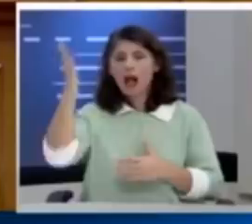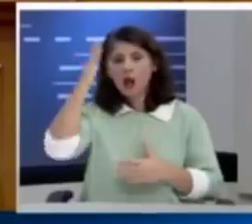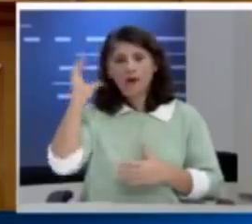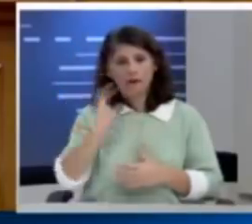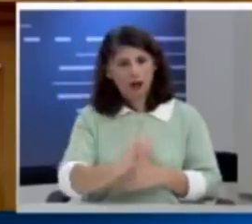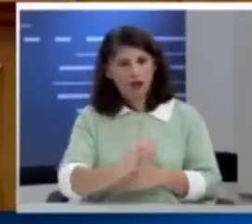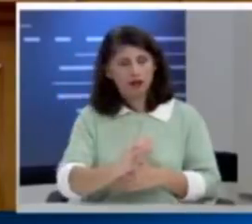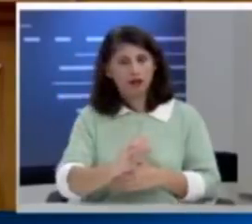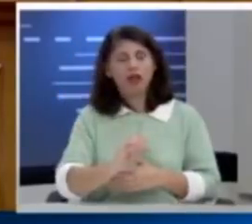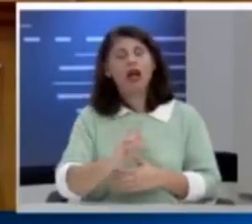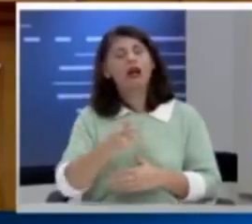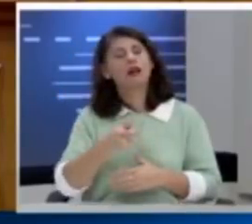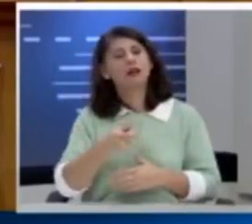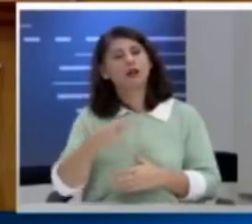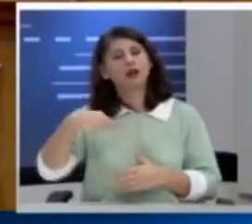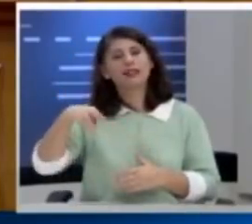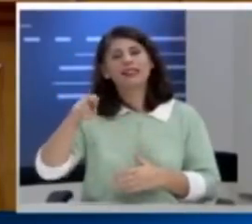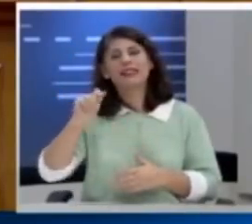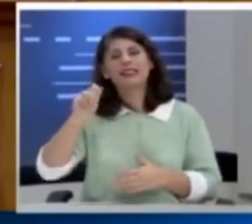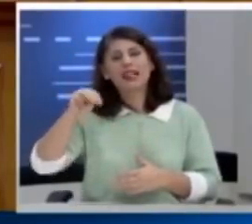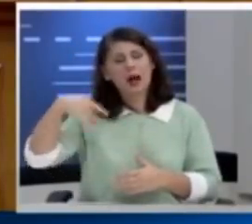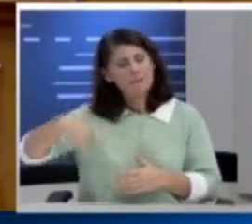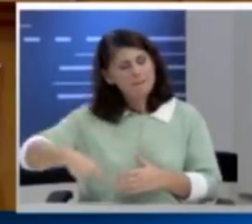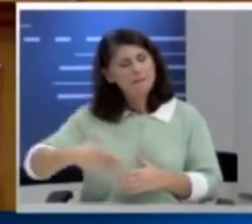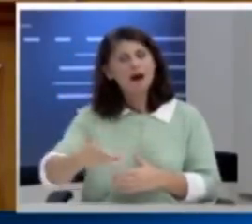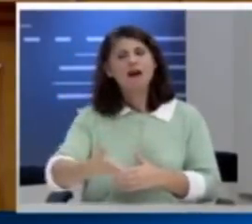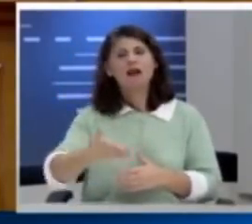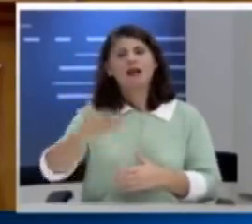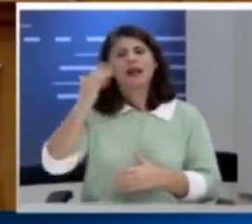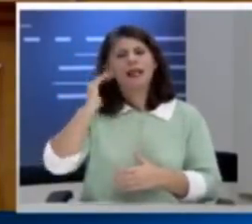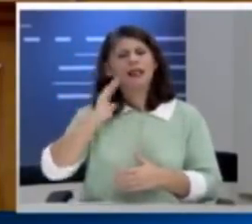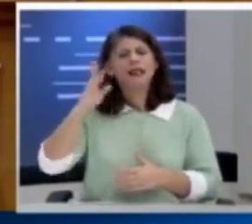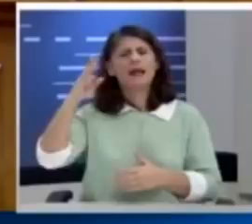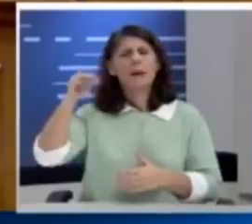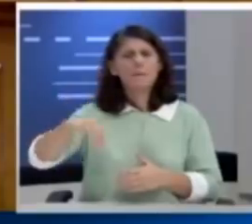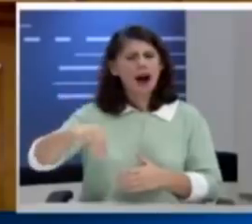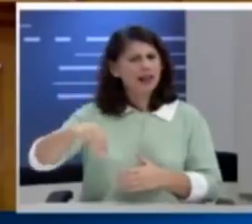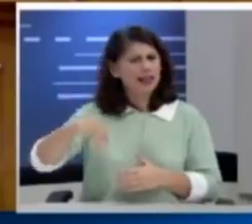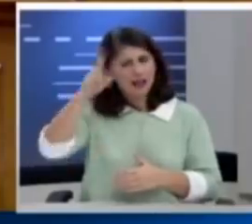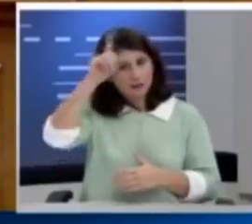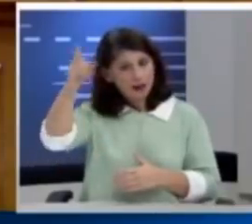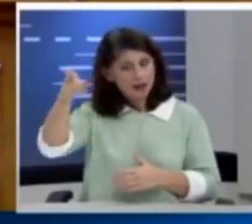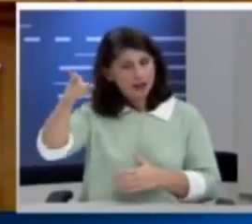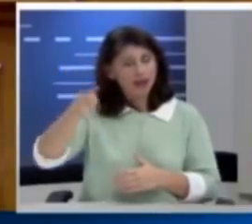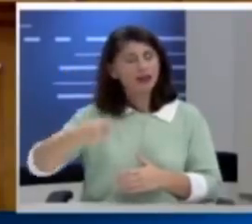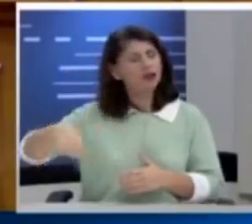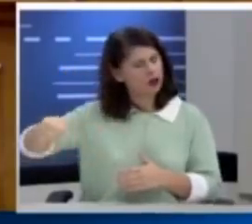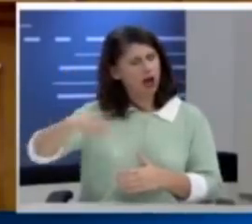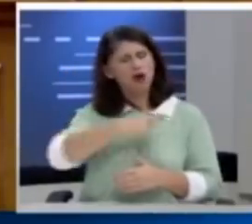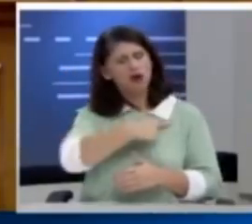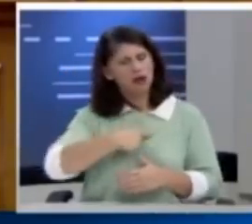κεφαλαίου, για λογαριασμό του Τραμπ, για λογαριασμό της Μέρκελ και των άλλων δυναστών του λαού